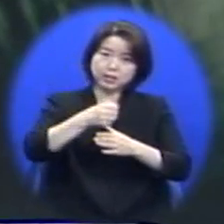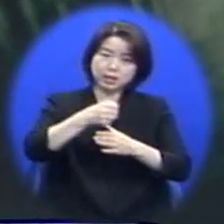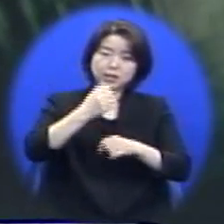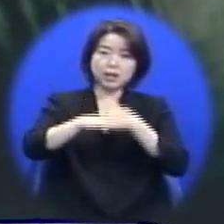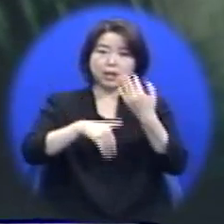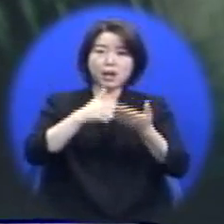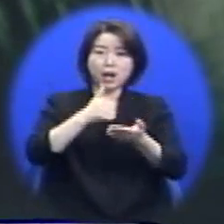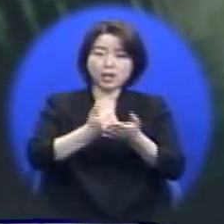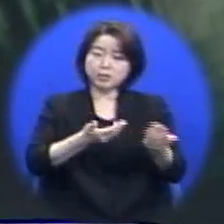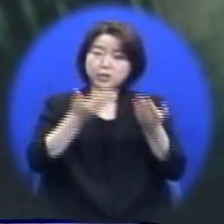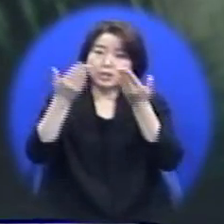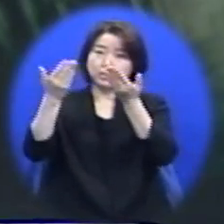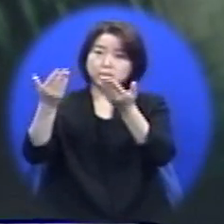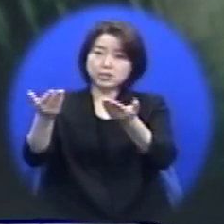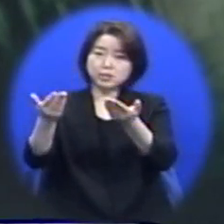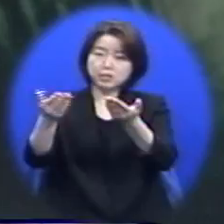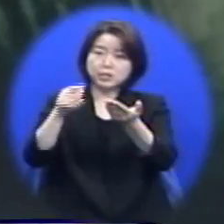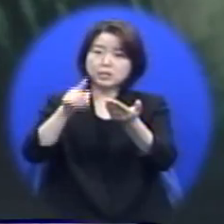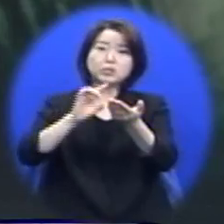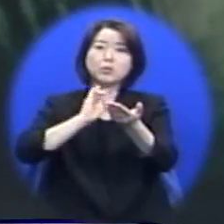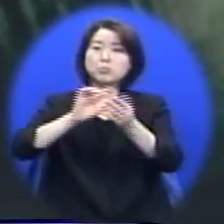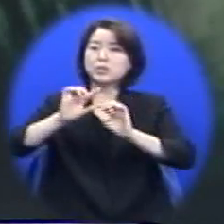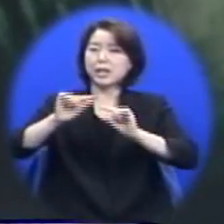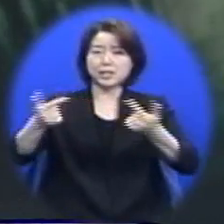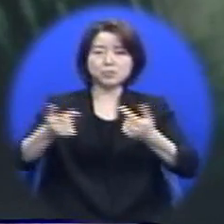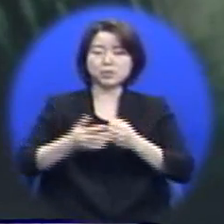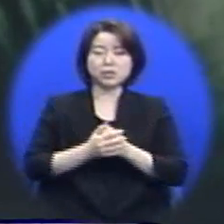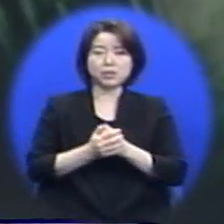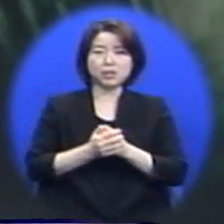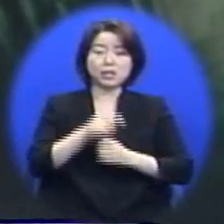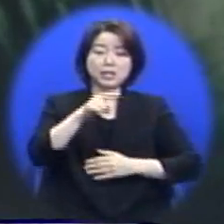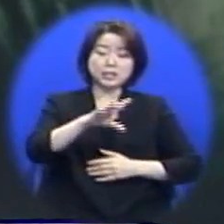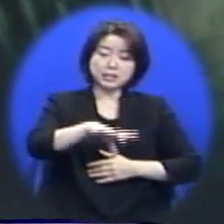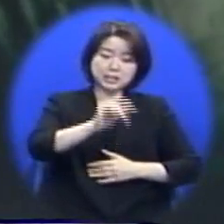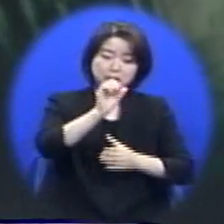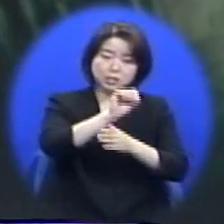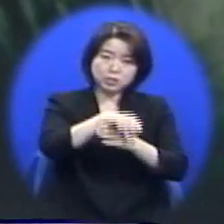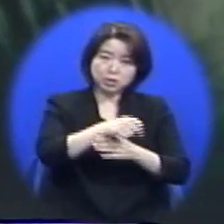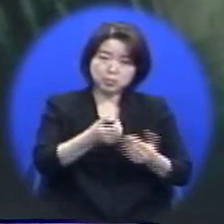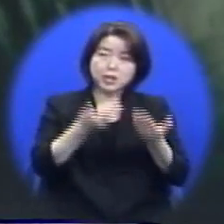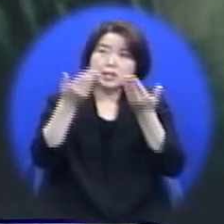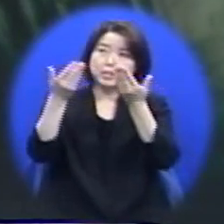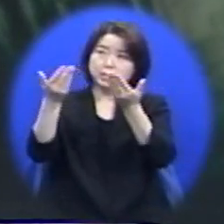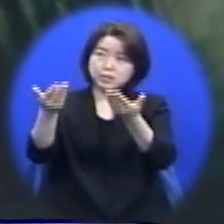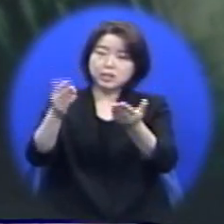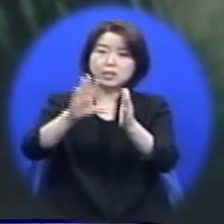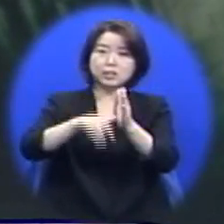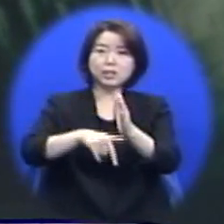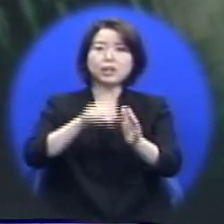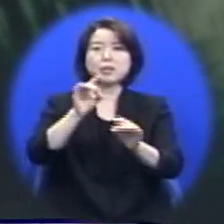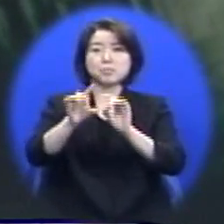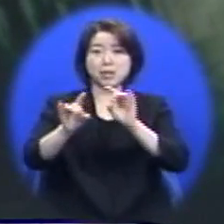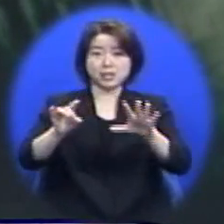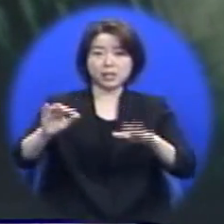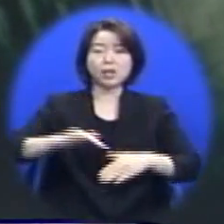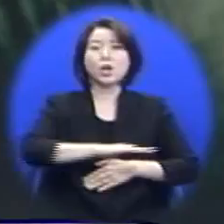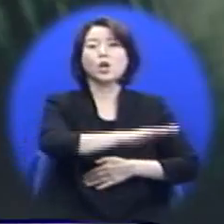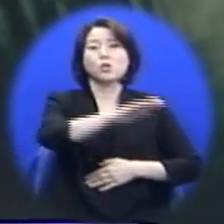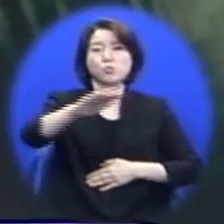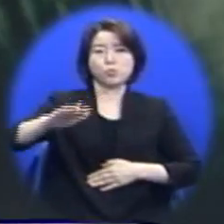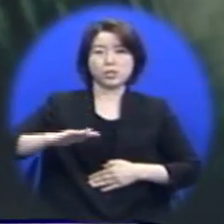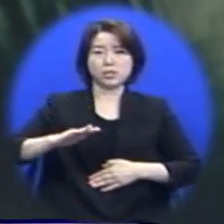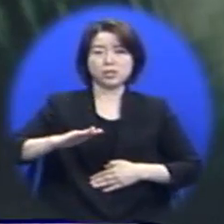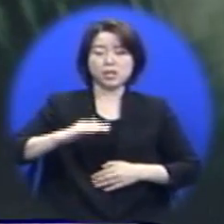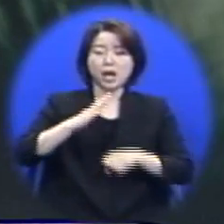드리는 절기만 아닙니다. 그 첫 열매를 따서 하나님께 드릴 때마다 우리는 하나님 앞에